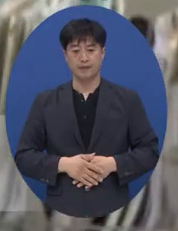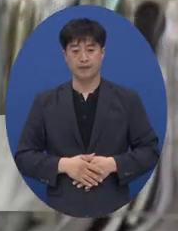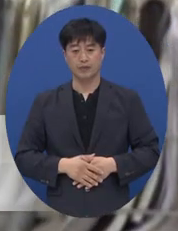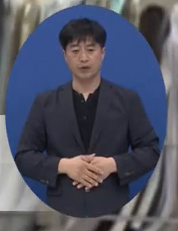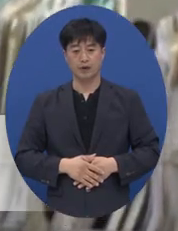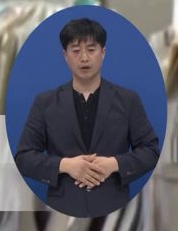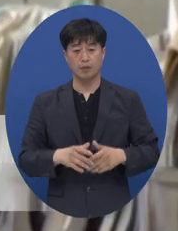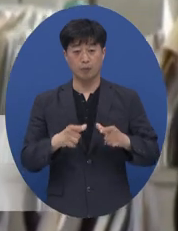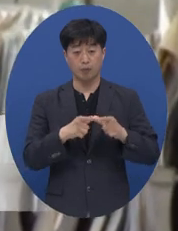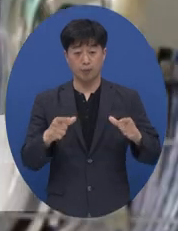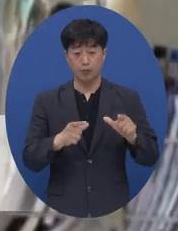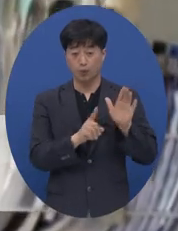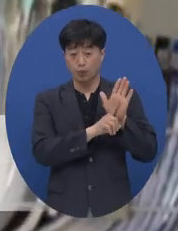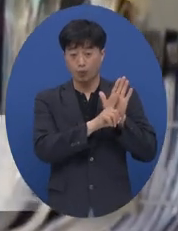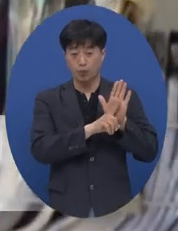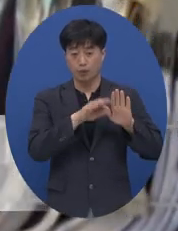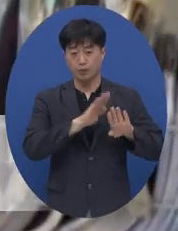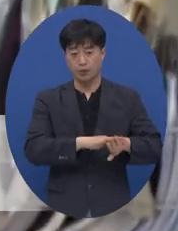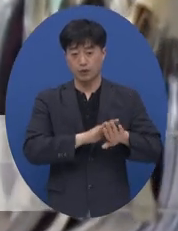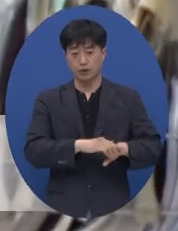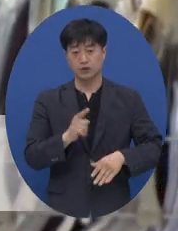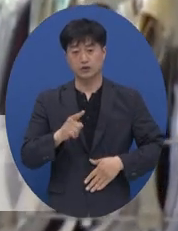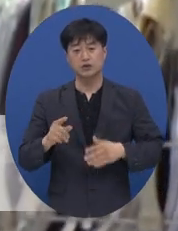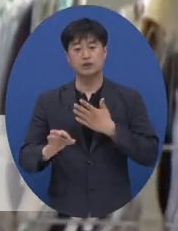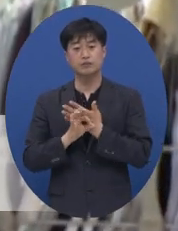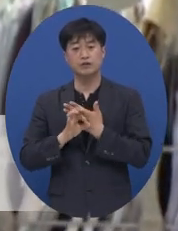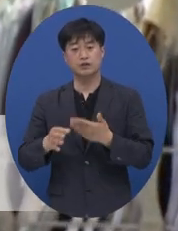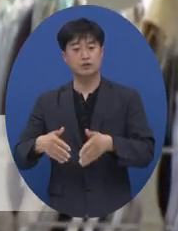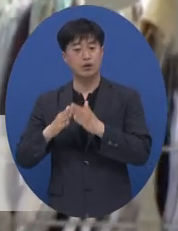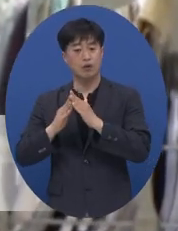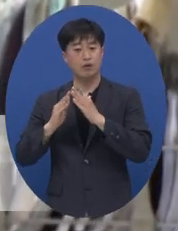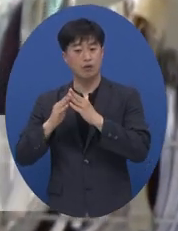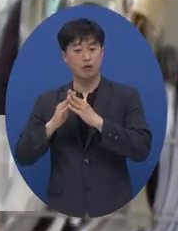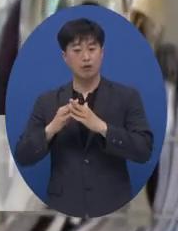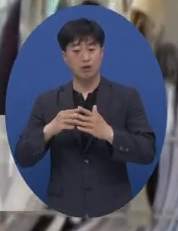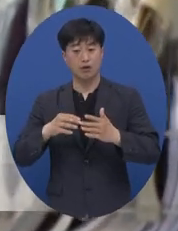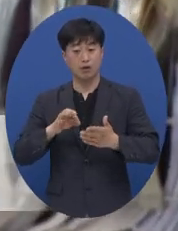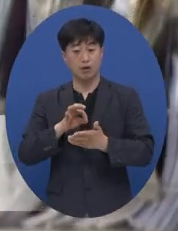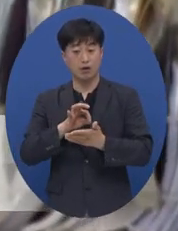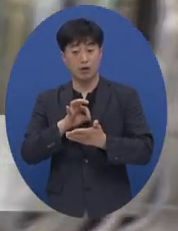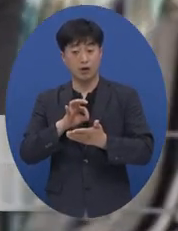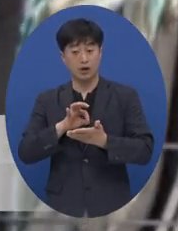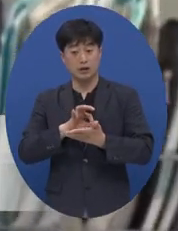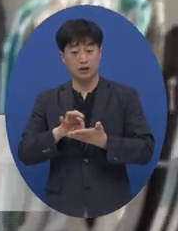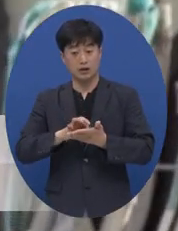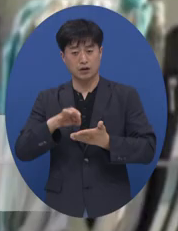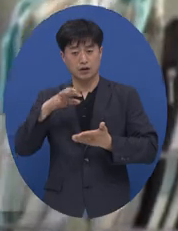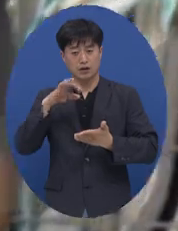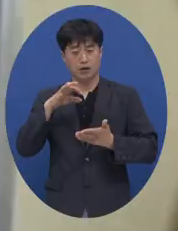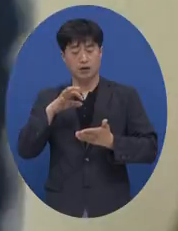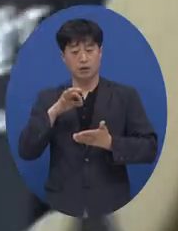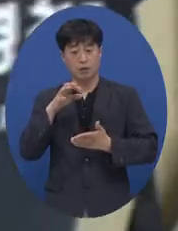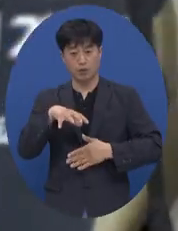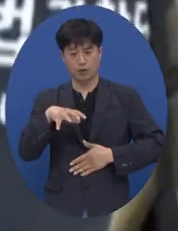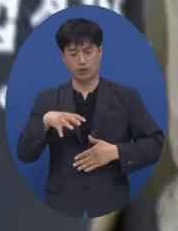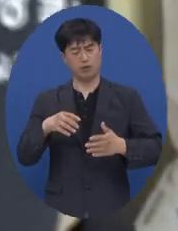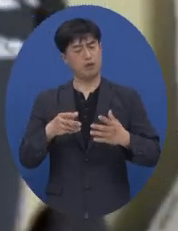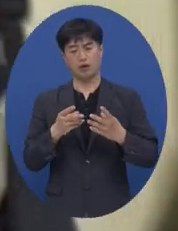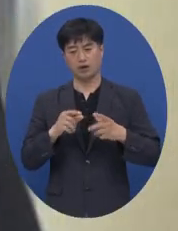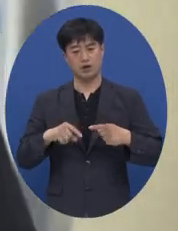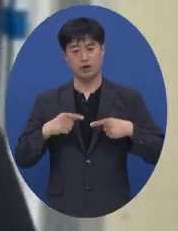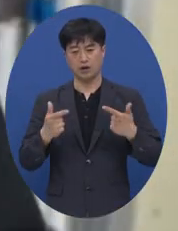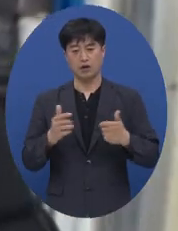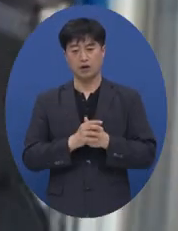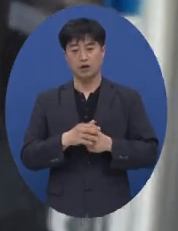상원 보관하고 계시는 이 가설 건축물은 영업장 면적에 안 들어가 있다고요.